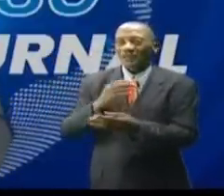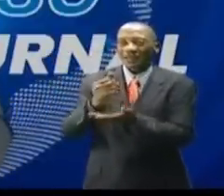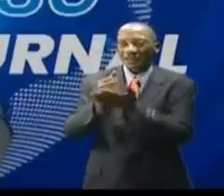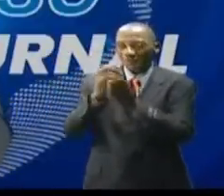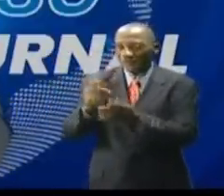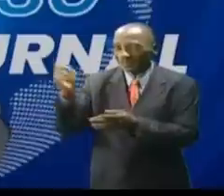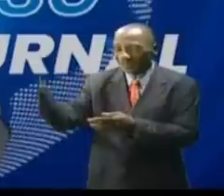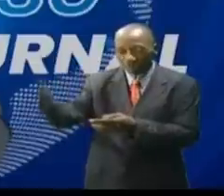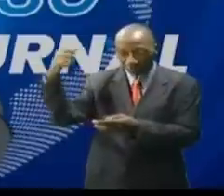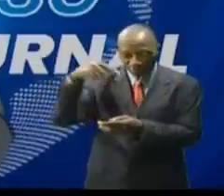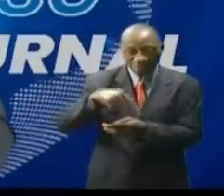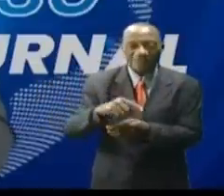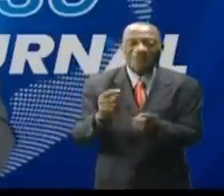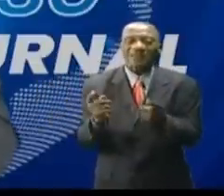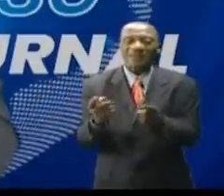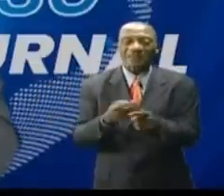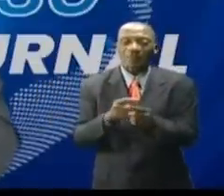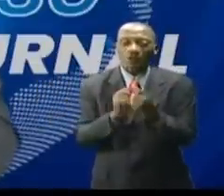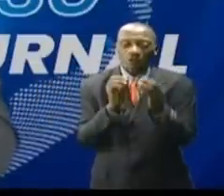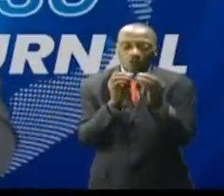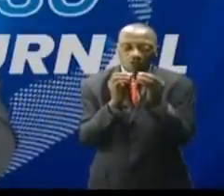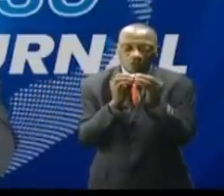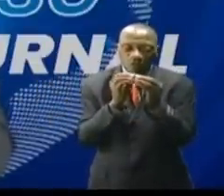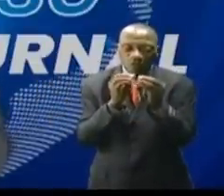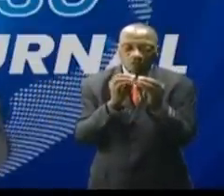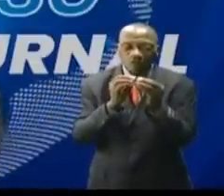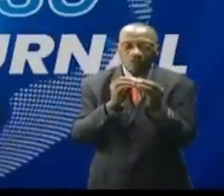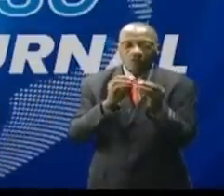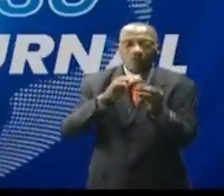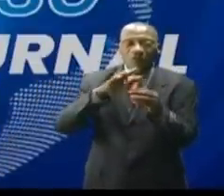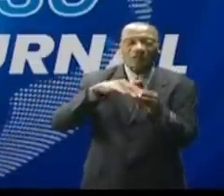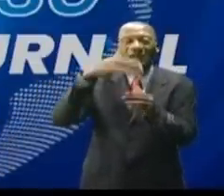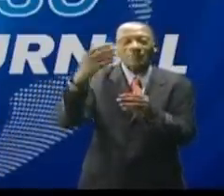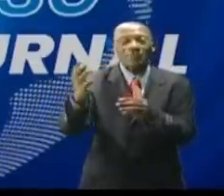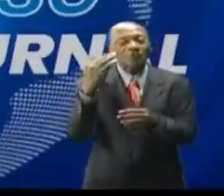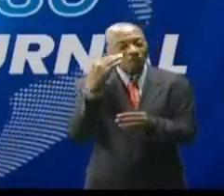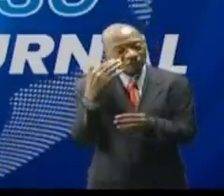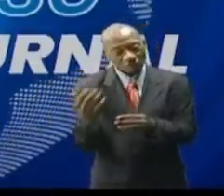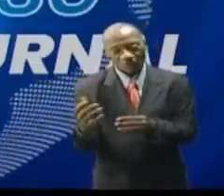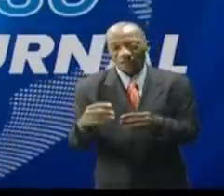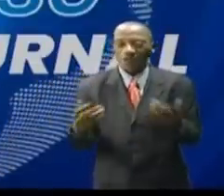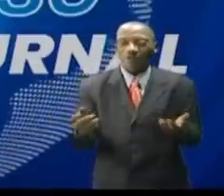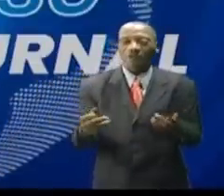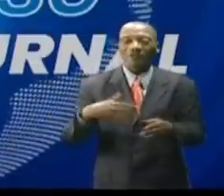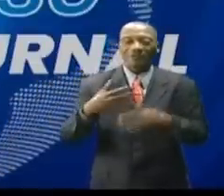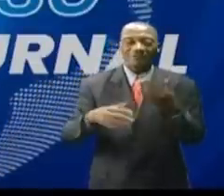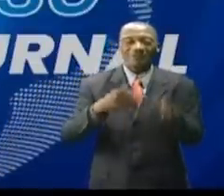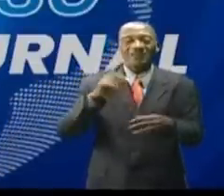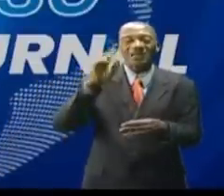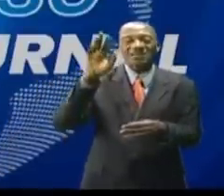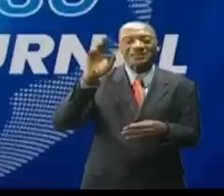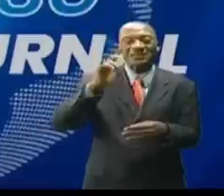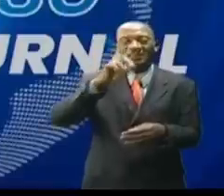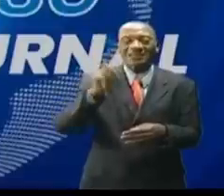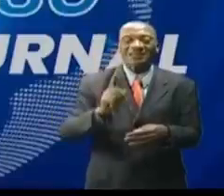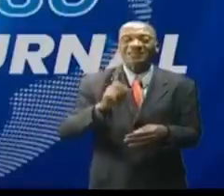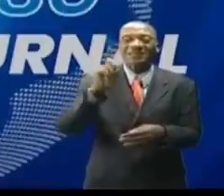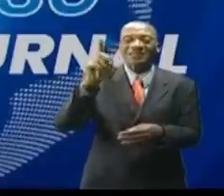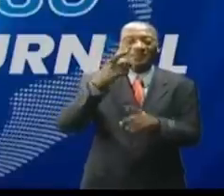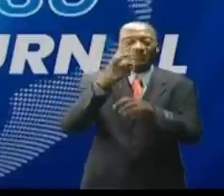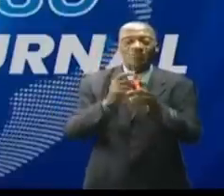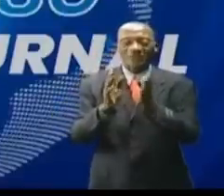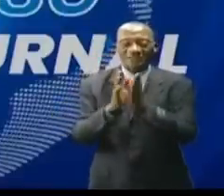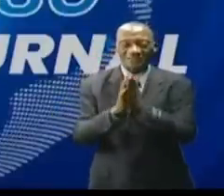par intérim de la République démocratique du Congo à Kigali, fait à Kinshasa le 31 octobre 2022, le ministère